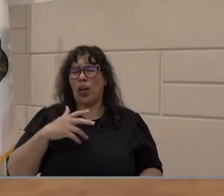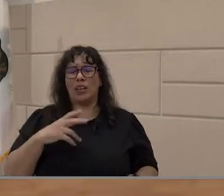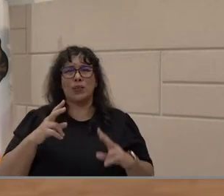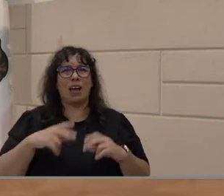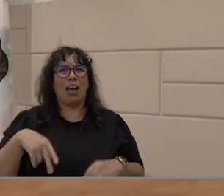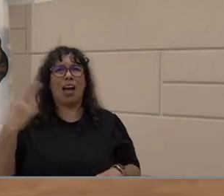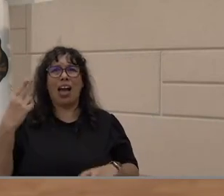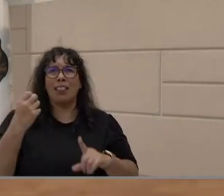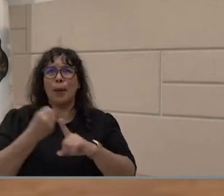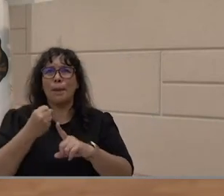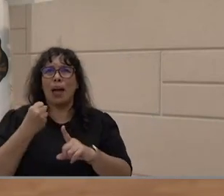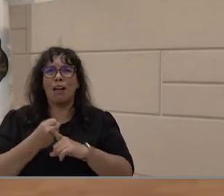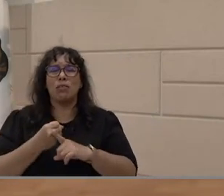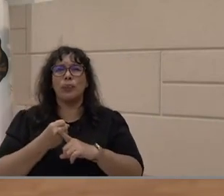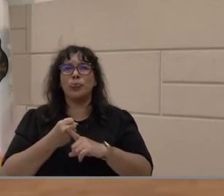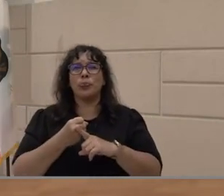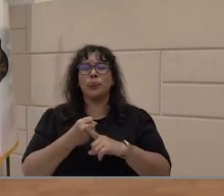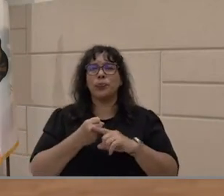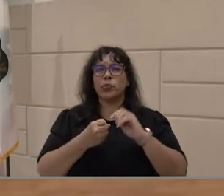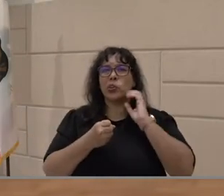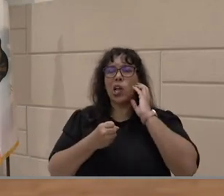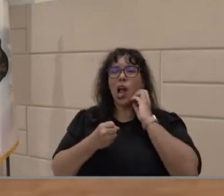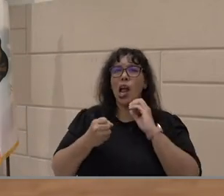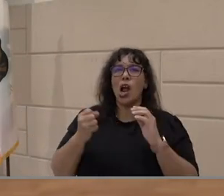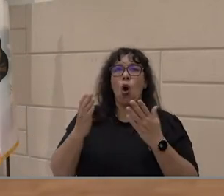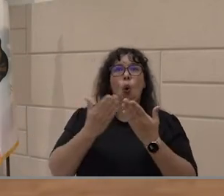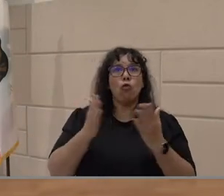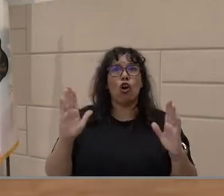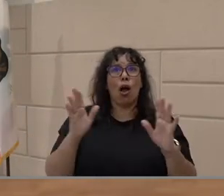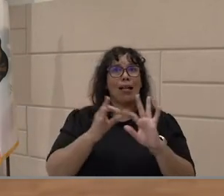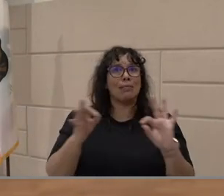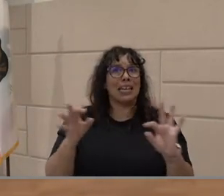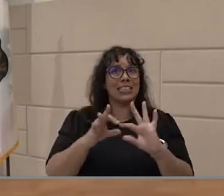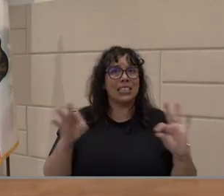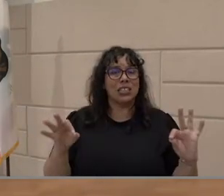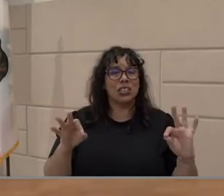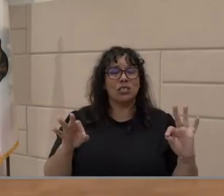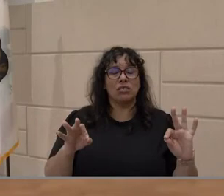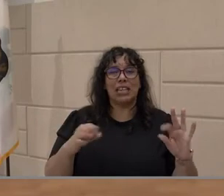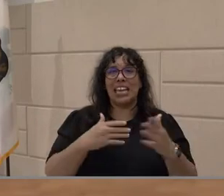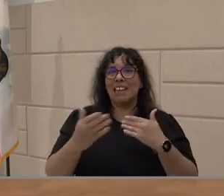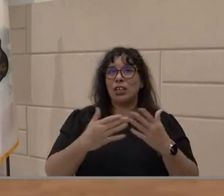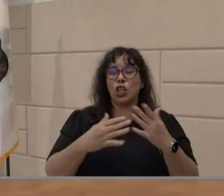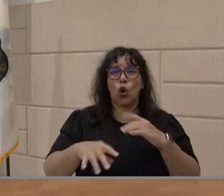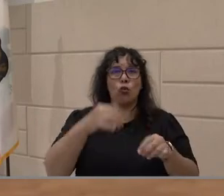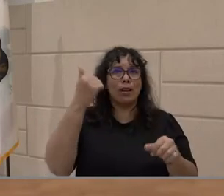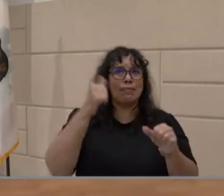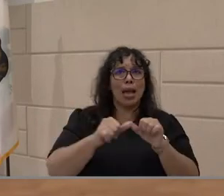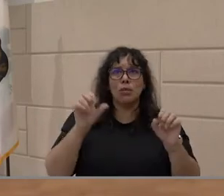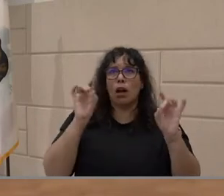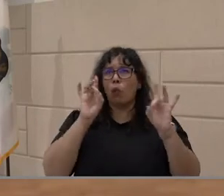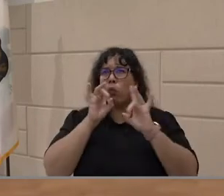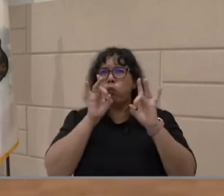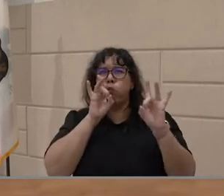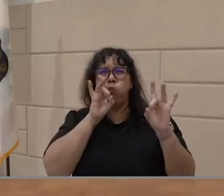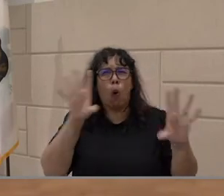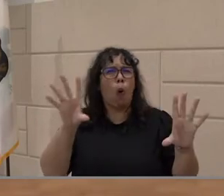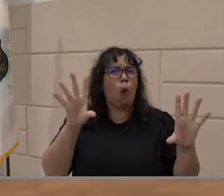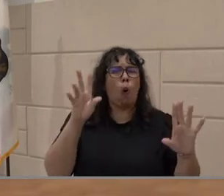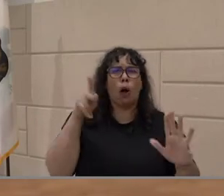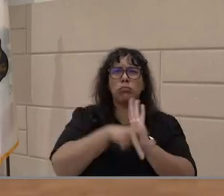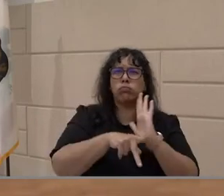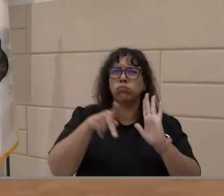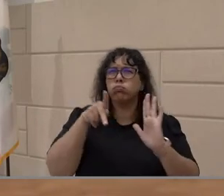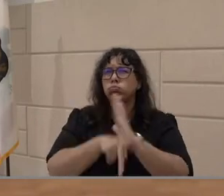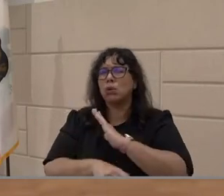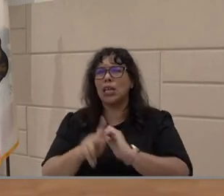ำลับในมุกเพนกให้ซาดอสำคัญบัมพดในปีใด